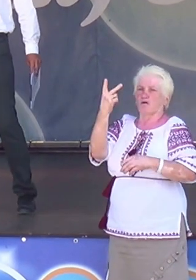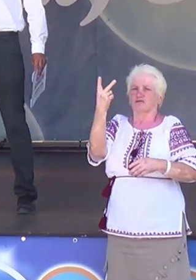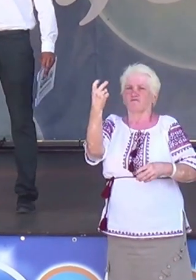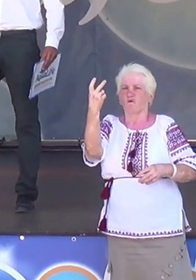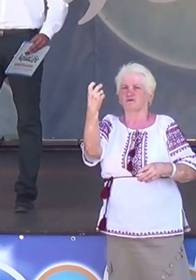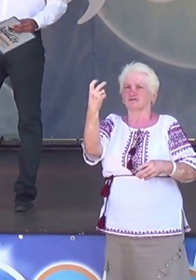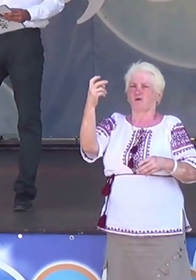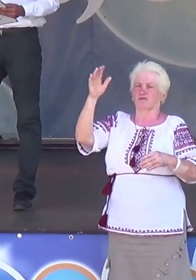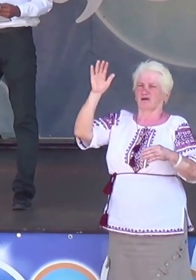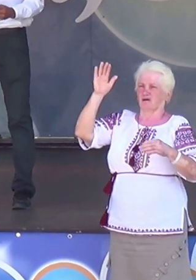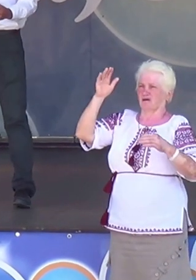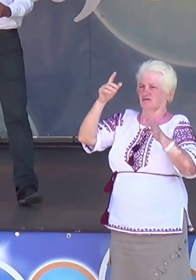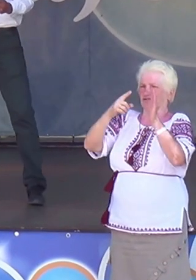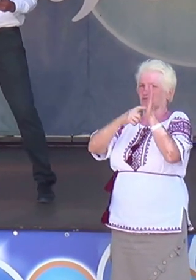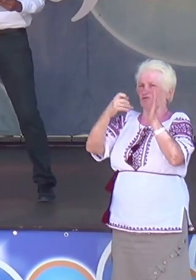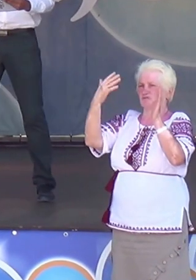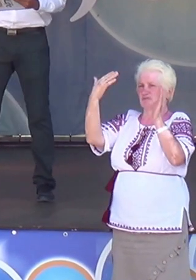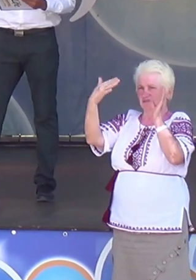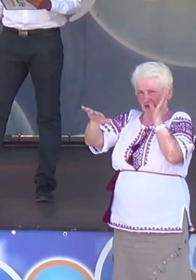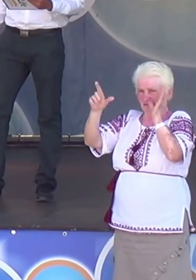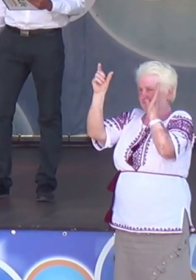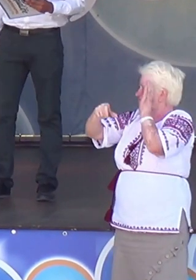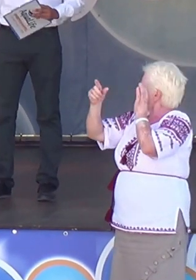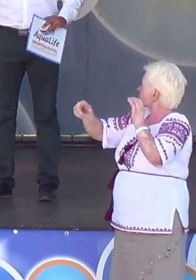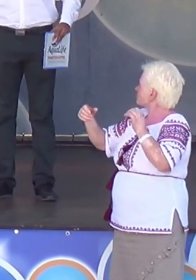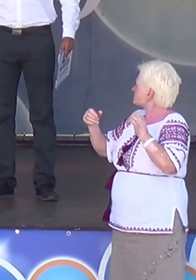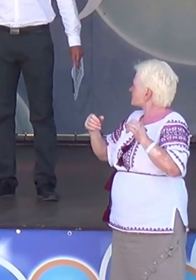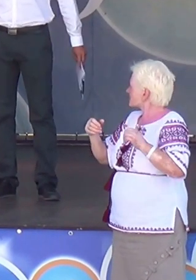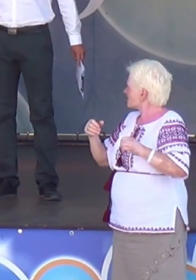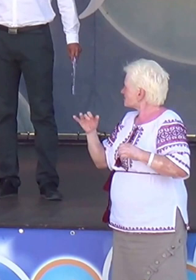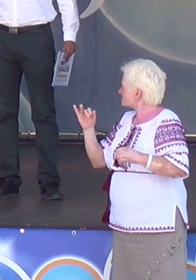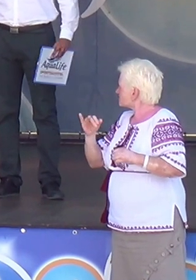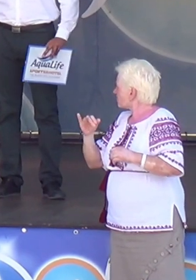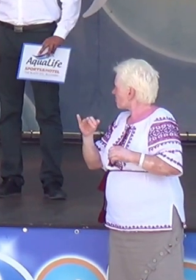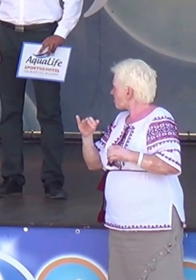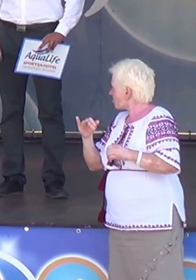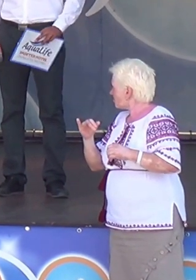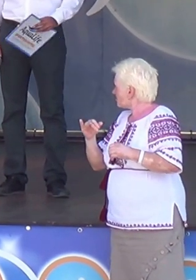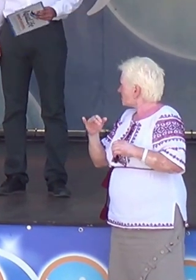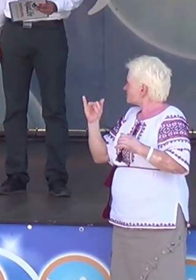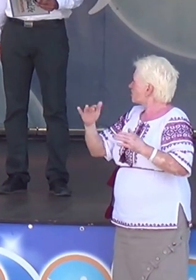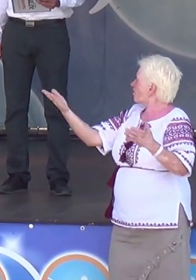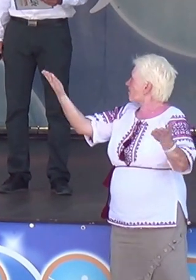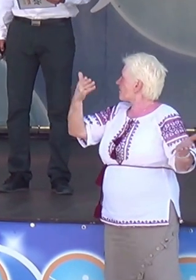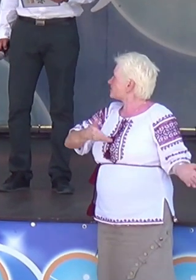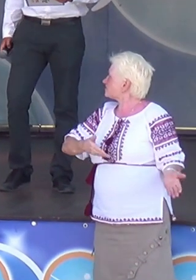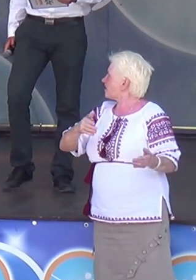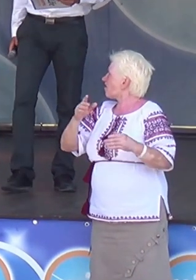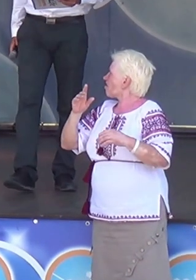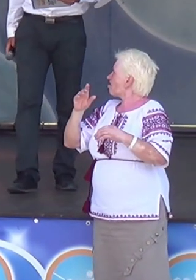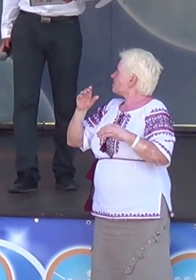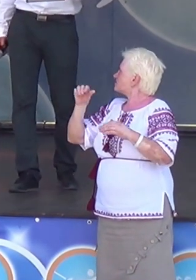из 16 стран. И поприветствовать наших спортсменов на эту сцену приглашаются почетные